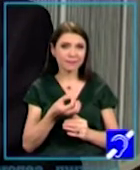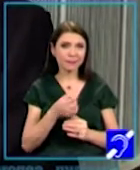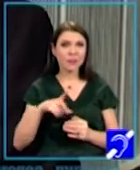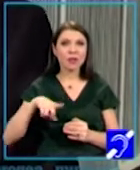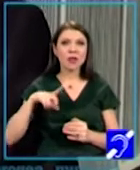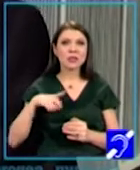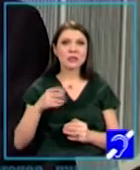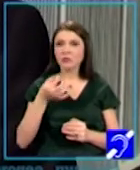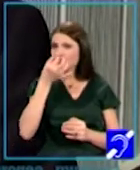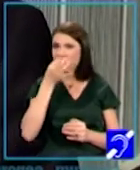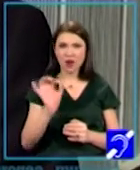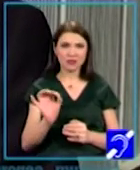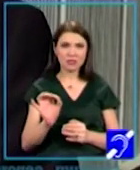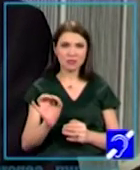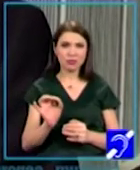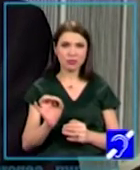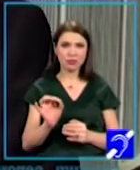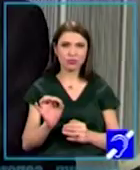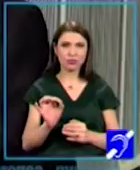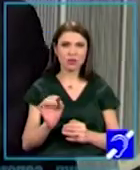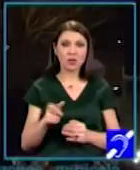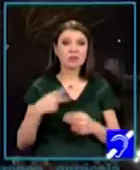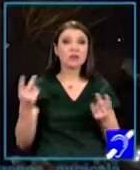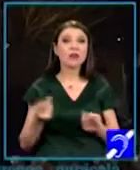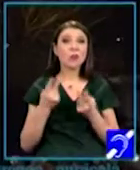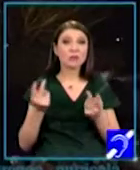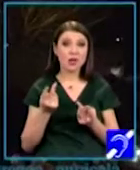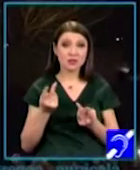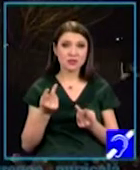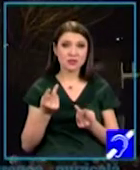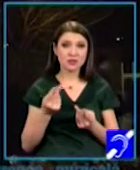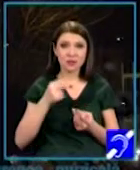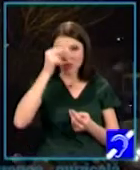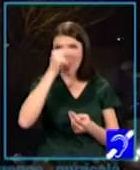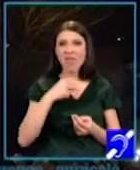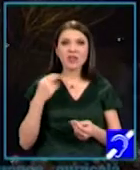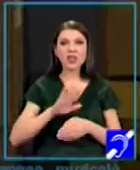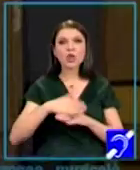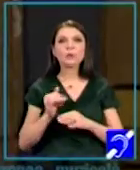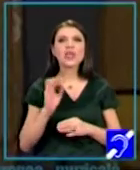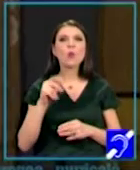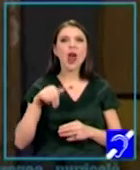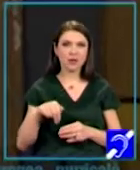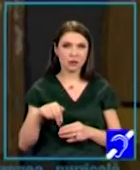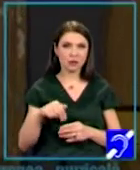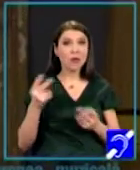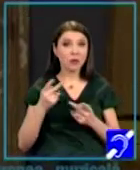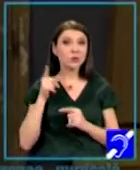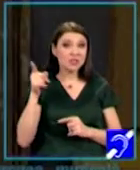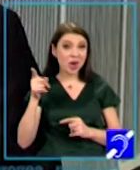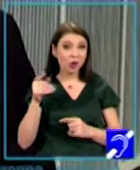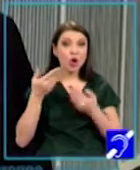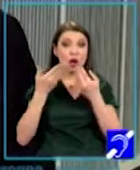Este foarte simplu să căutați Evanghelia după Ioan. Căutați acolo. Deci